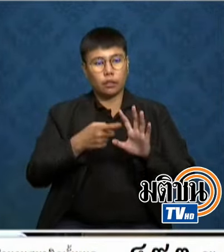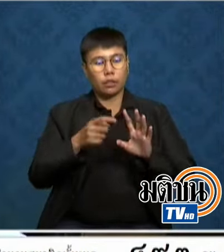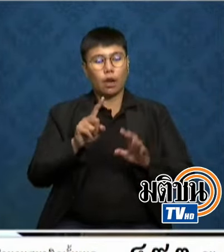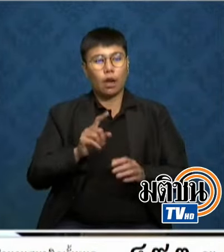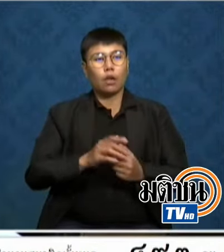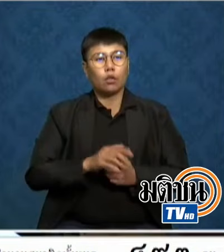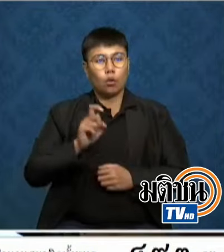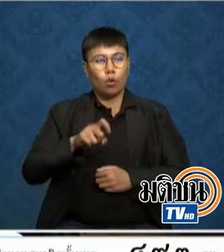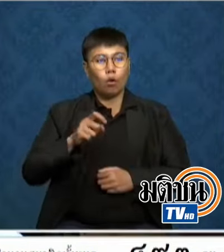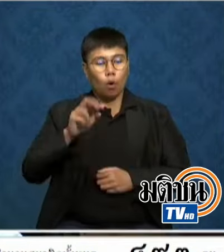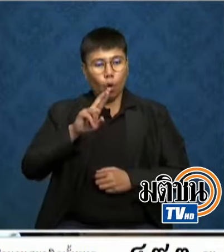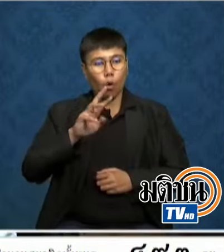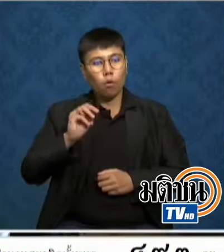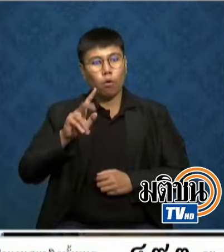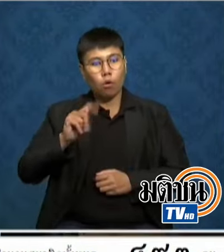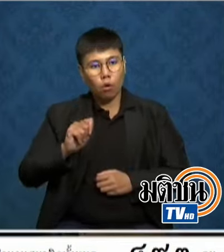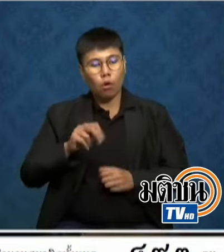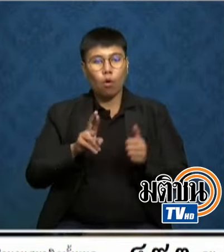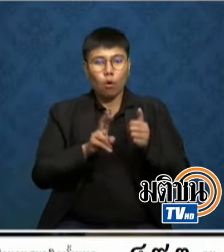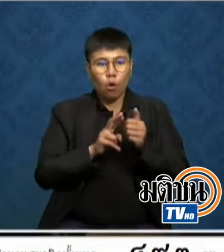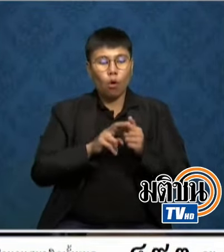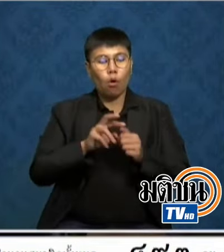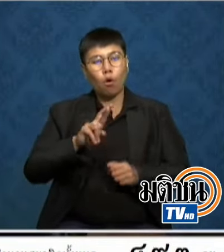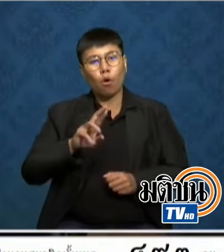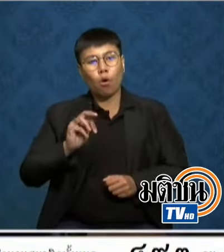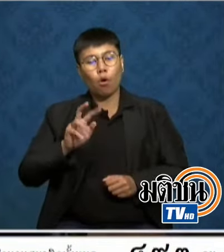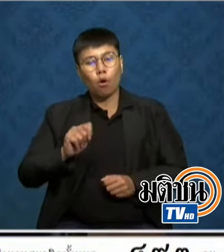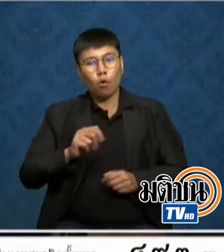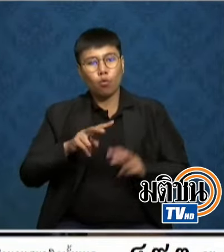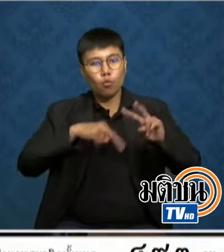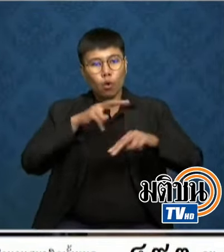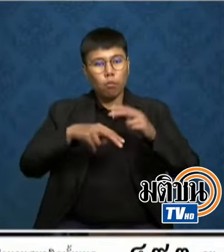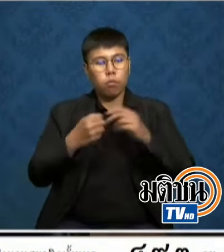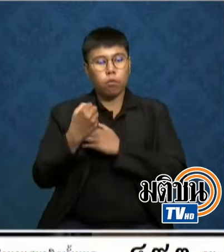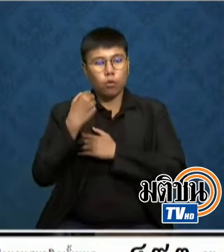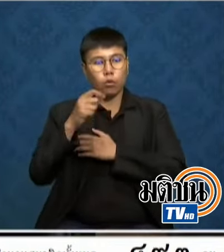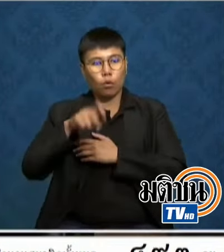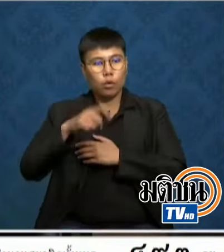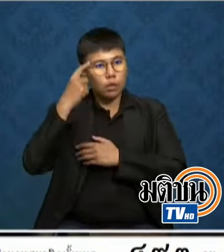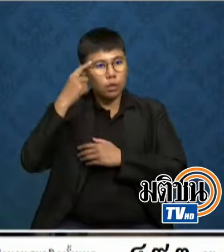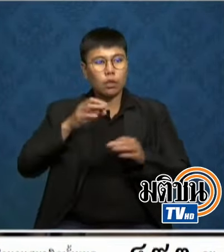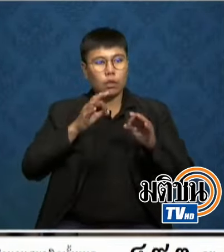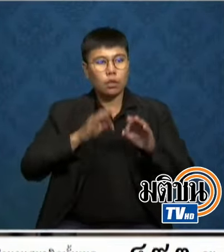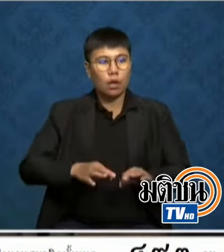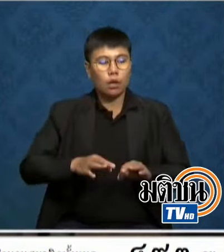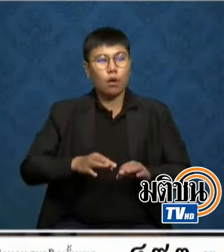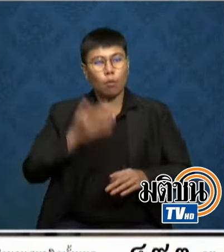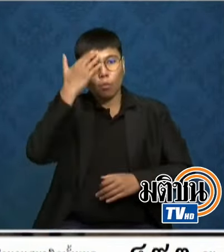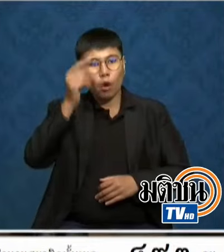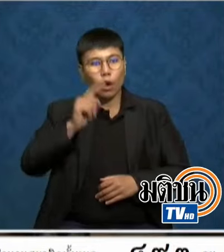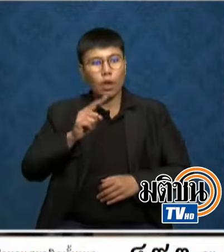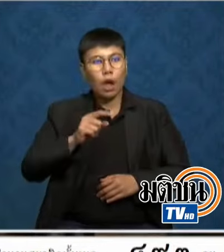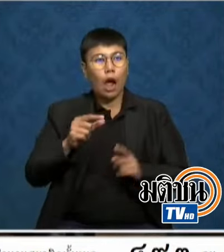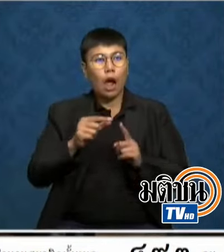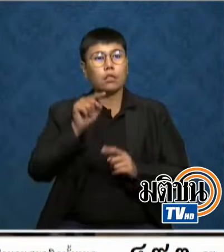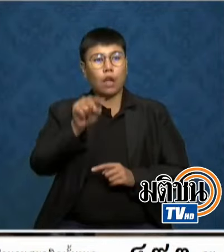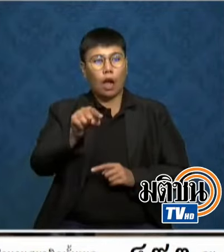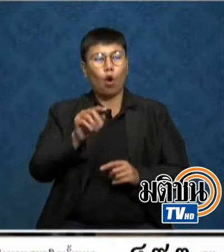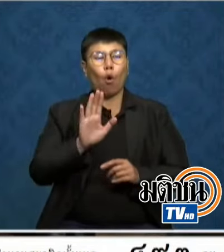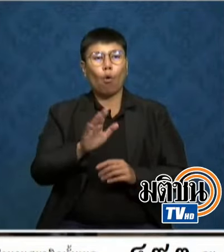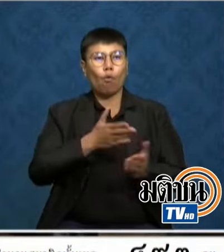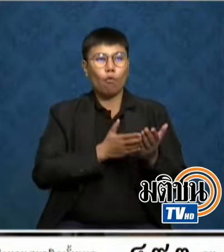นตรีท่านนายกรัฐมนตรีท่านรองนายกรัฐมนตรีที่ท่านดูแลงานความมั่นคงนี้จำเป็นจะต้องตัดสินใจโดยใช้คำสั่งของฝ่